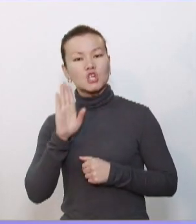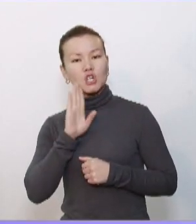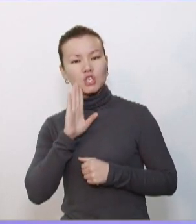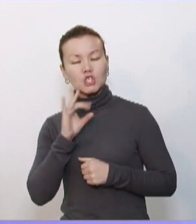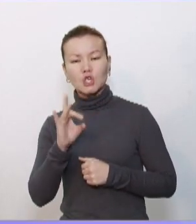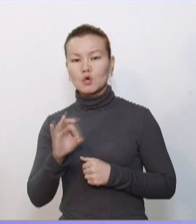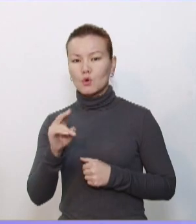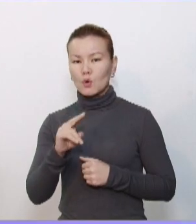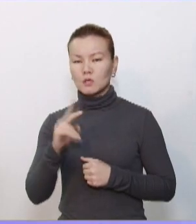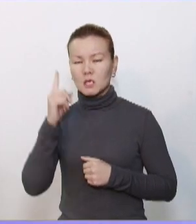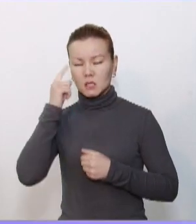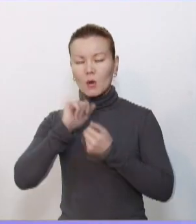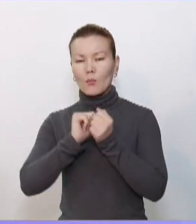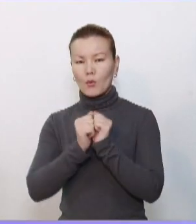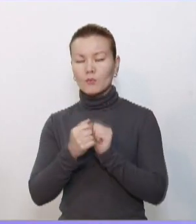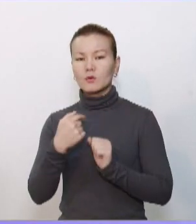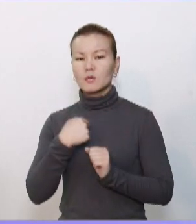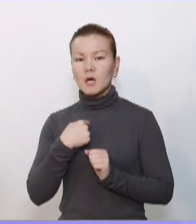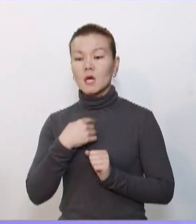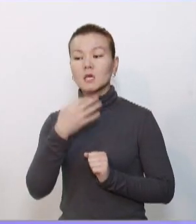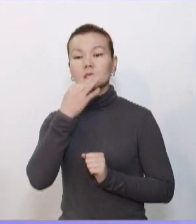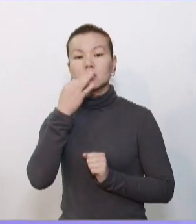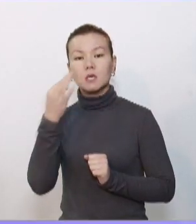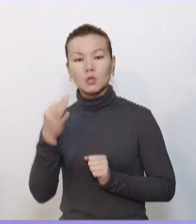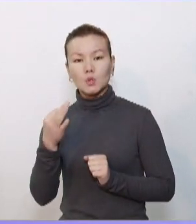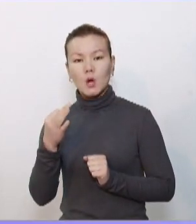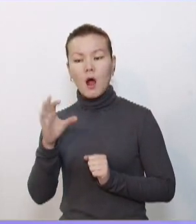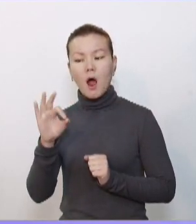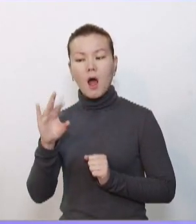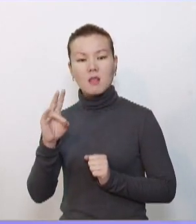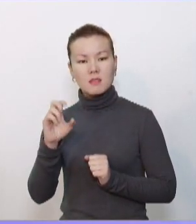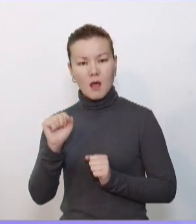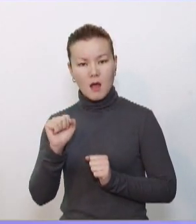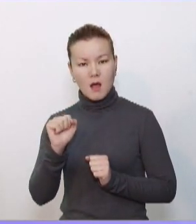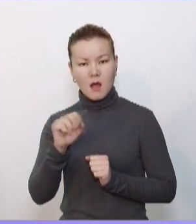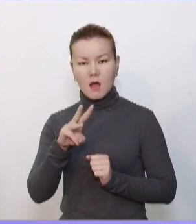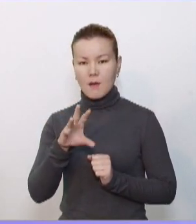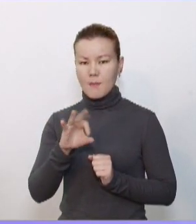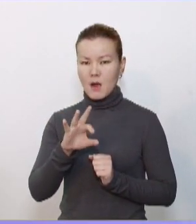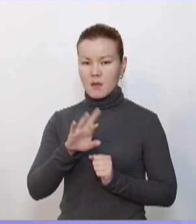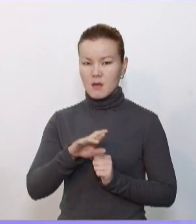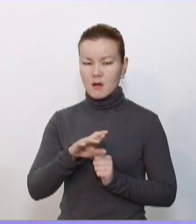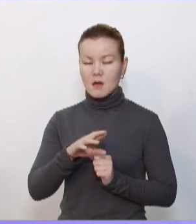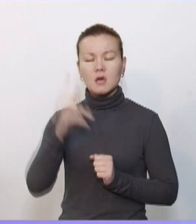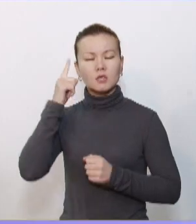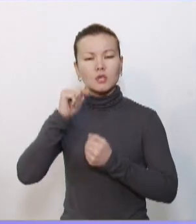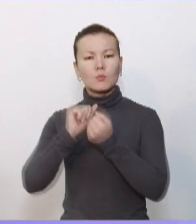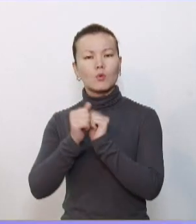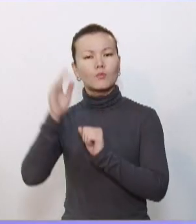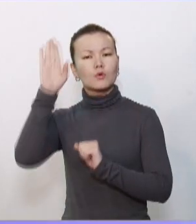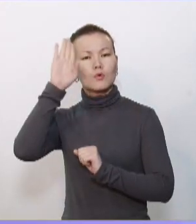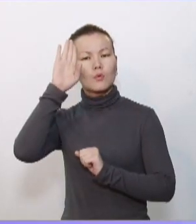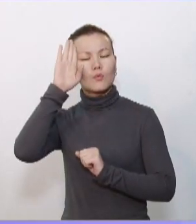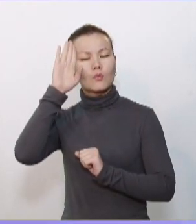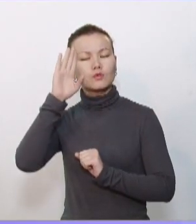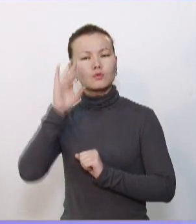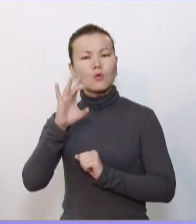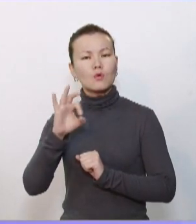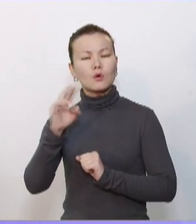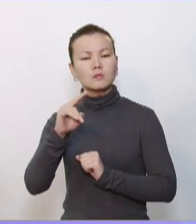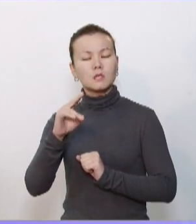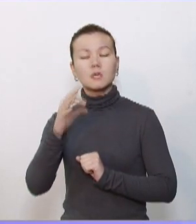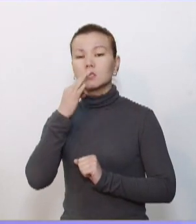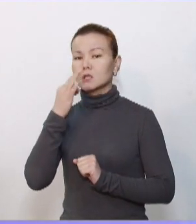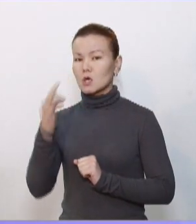род запомню я и скажу «она моя». И запомню род мужской и опять